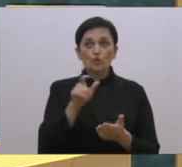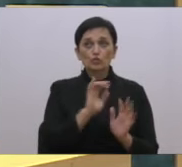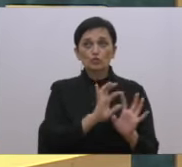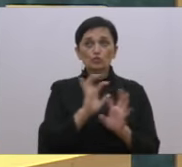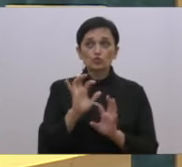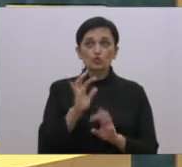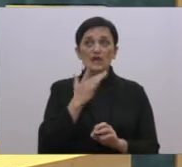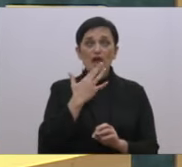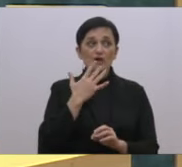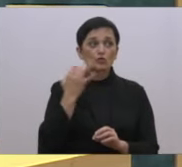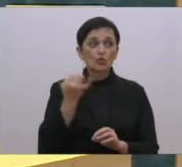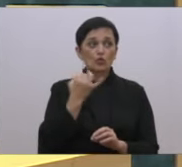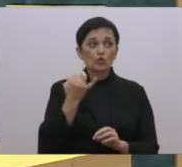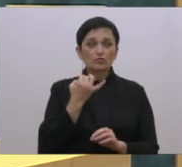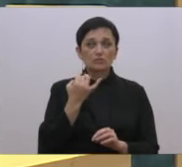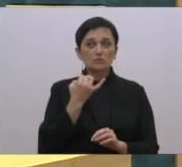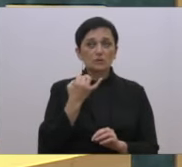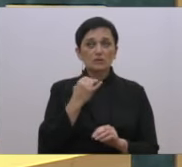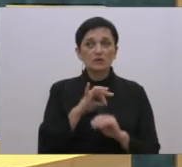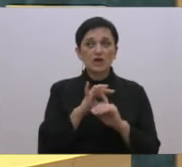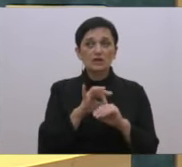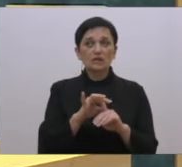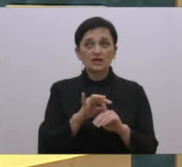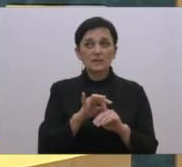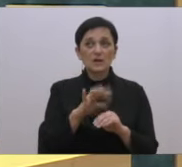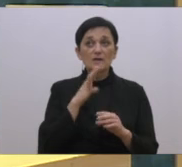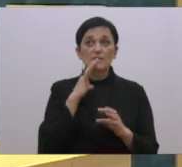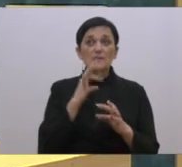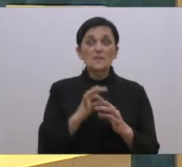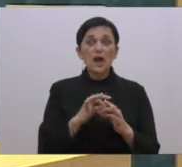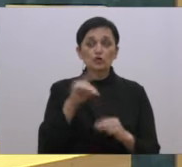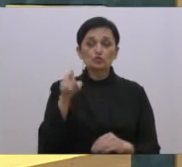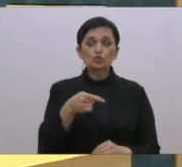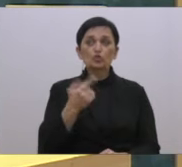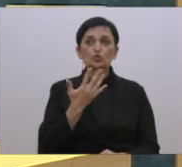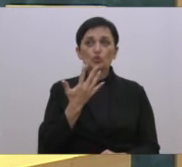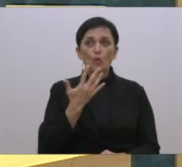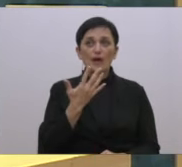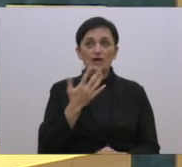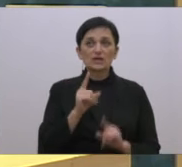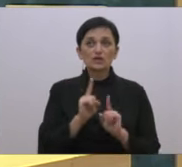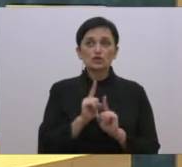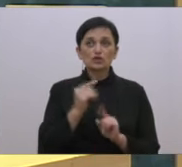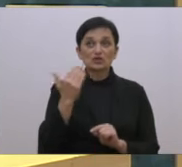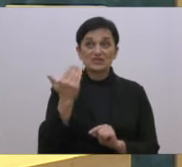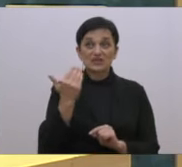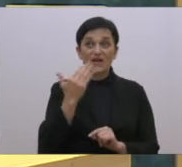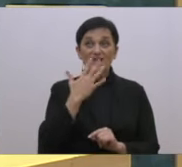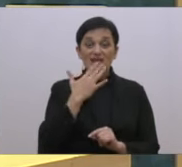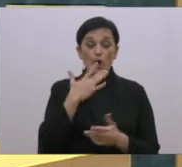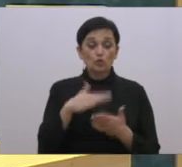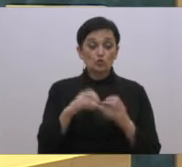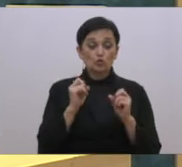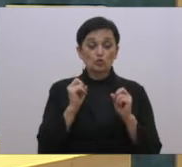იმ ეროვნული ინტერესების გატარებაზე პასუხისმგებლობა, რომელიც სხვათა შორის თქვენ რომ ეროვნული